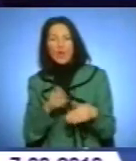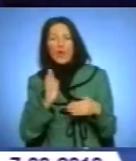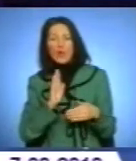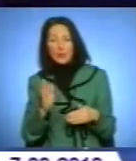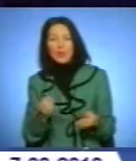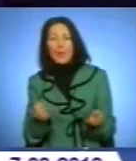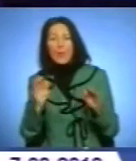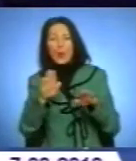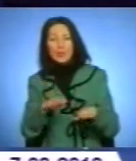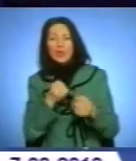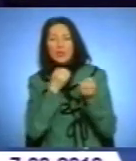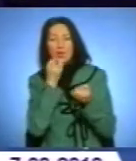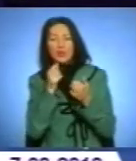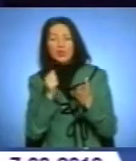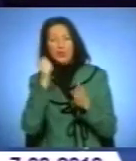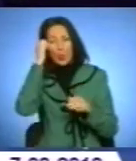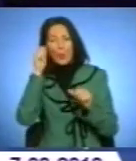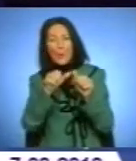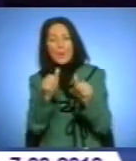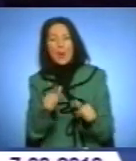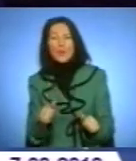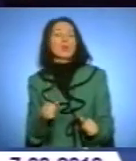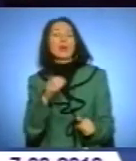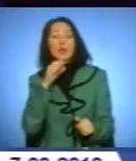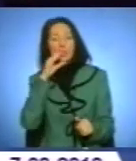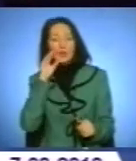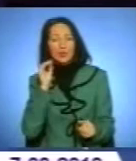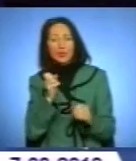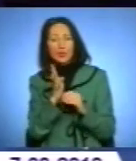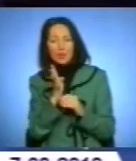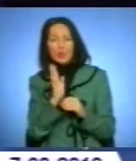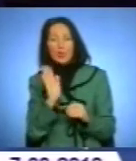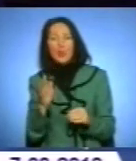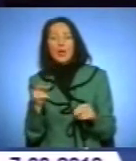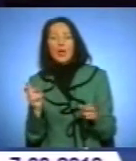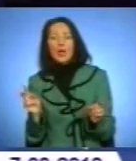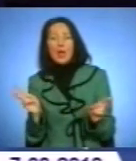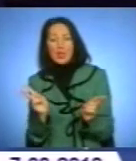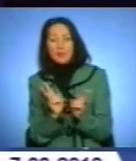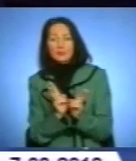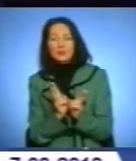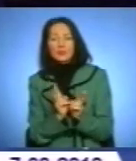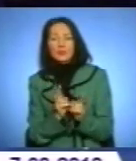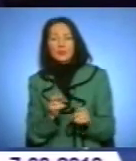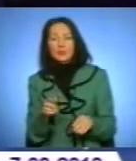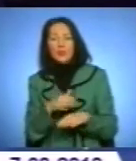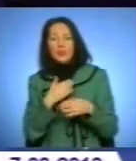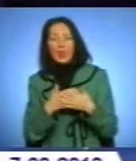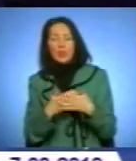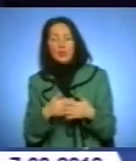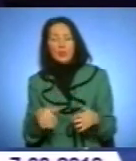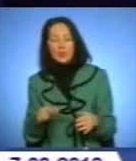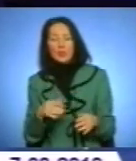відбудеться покладання квітів до пам'ятника Кобзареві. О 14-й пройде урочисте зібрання громадськості краю і творчий звіт